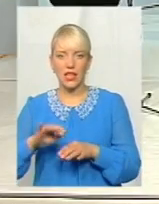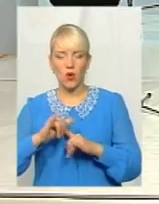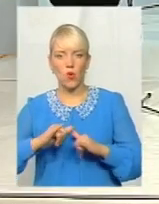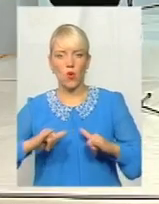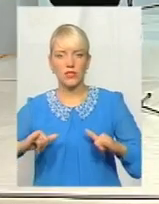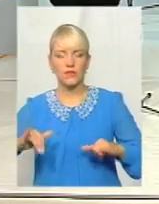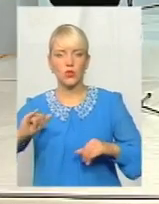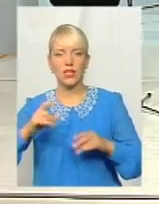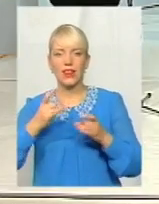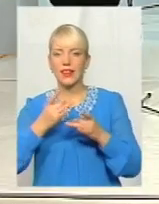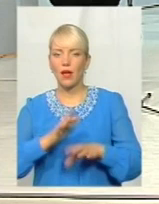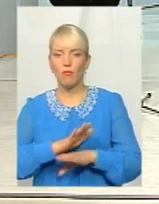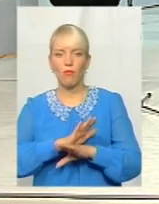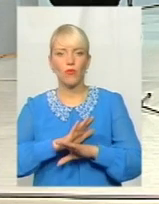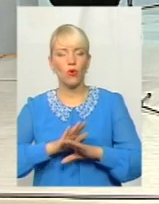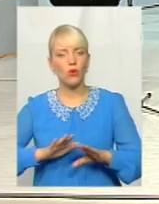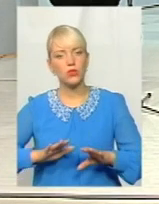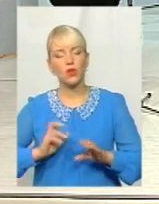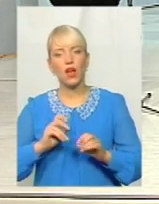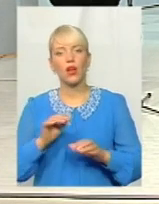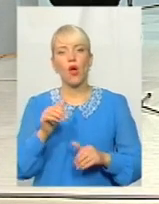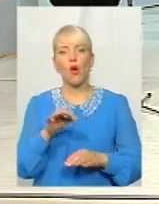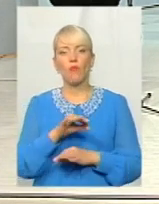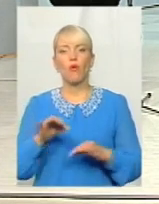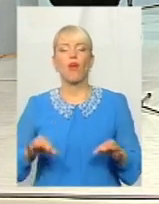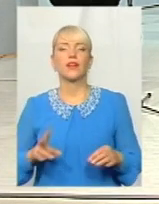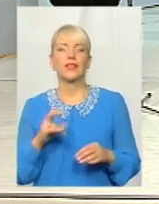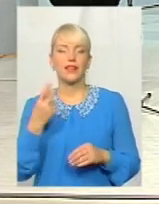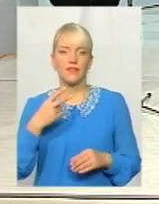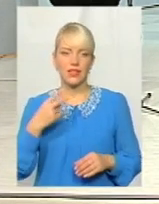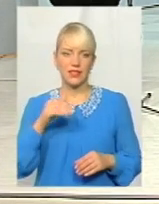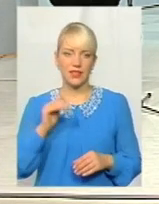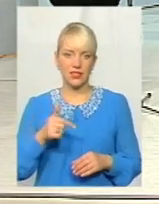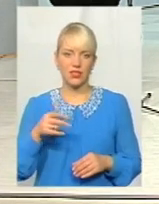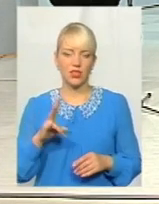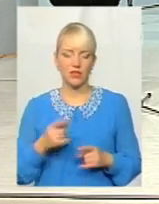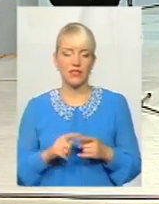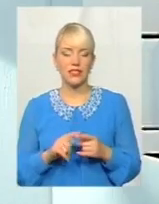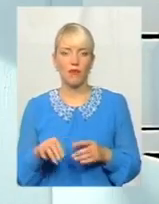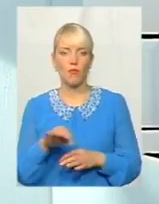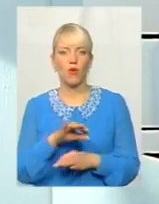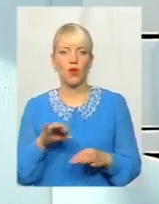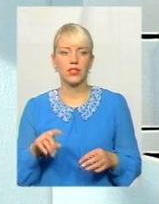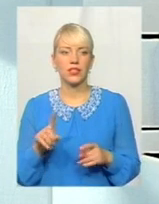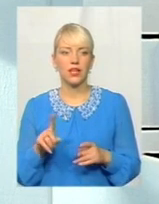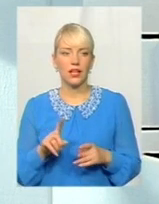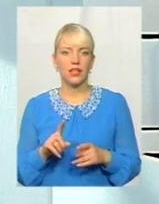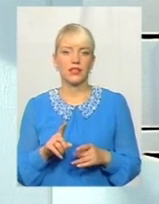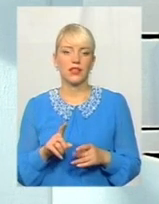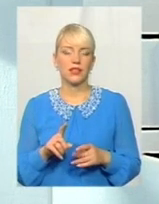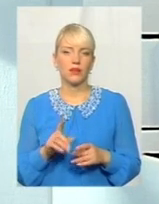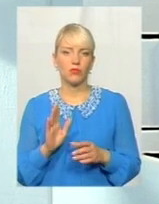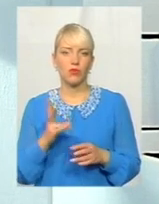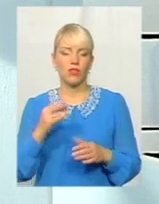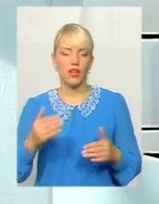це не просто проєкт на 20 тисяч гривень, це проєкт, який, власне, відіб'ється на житті